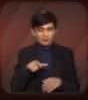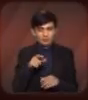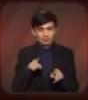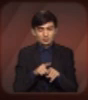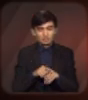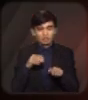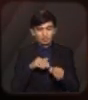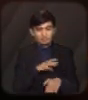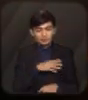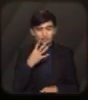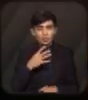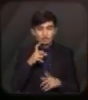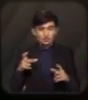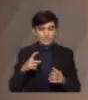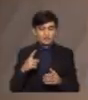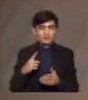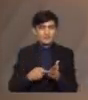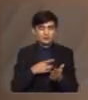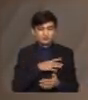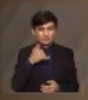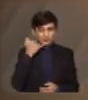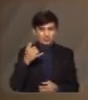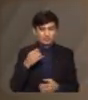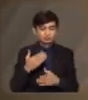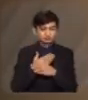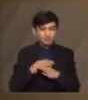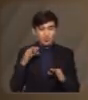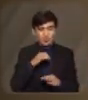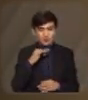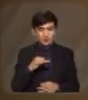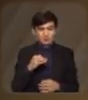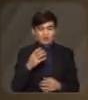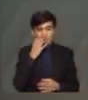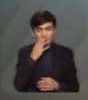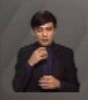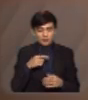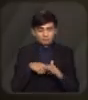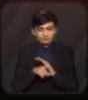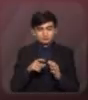вызволили из сугробов 40 человек, 29 граждан Монголии разместили в пунктах обогрева.